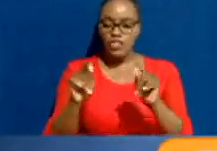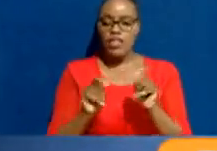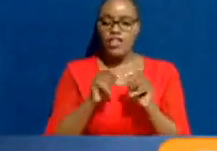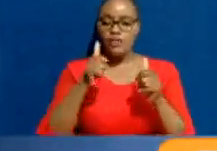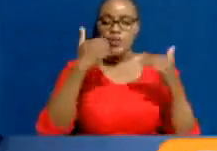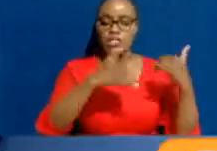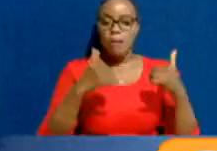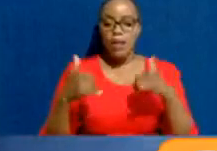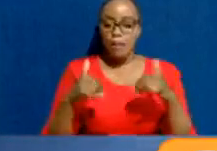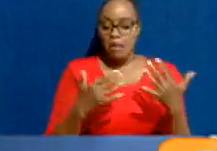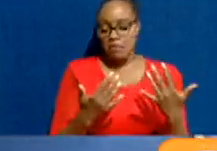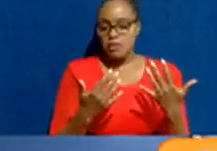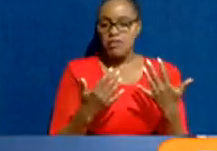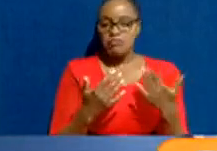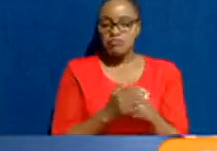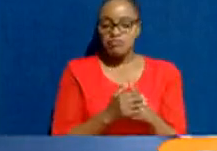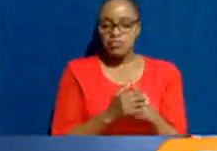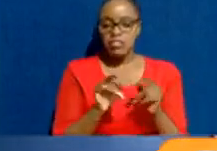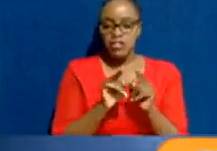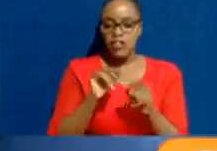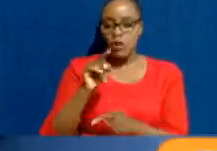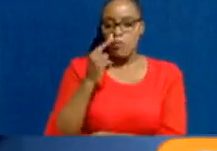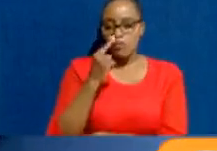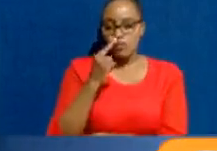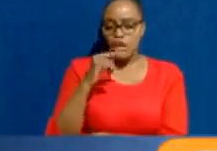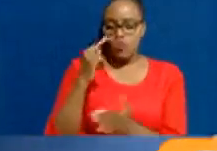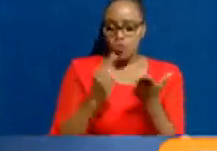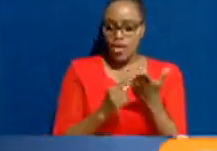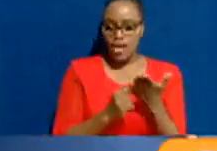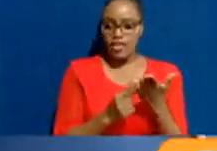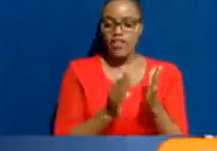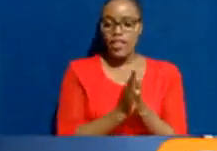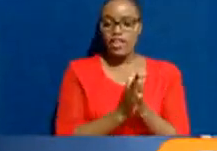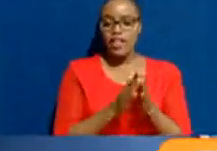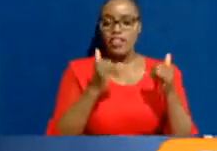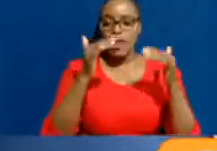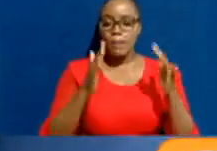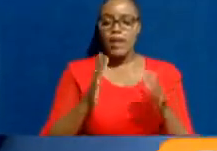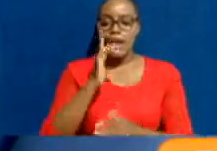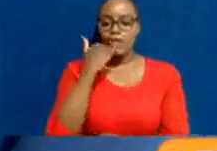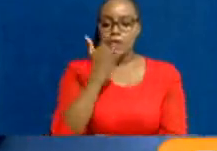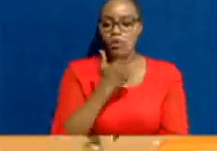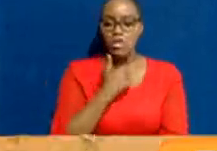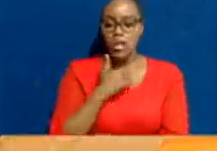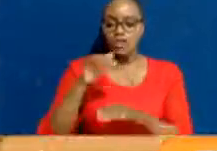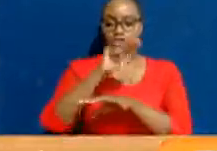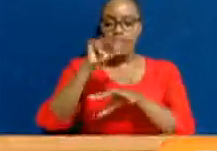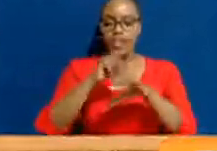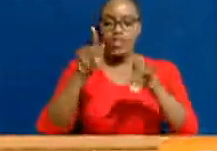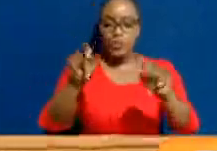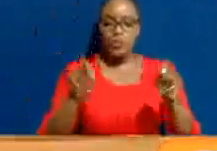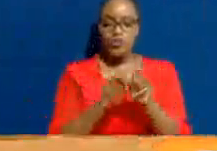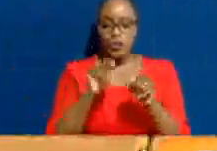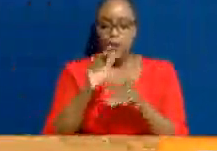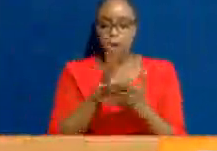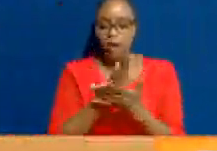inacheza ligi kuu huko kwa Uganda, na hapo alikuwa bado na wachezaji wale ambao wako national team. On his part,